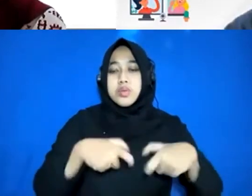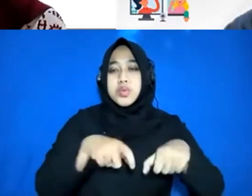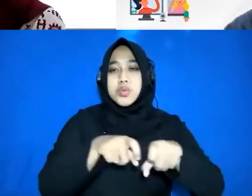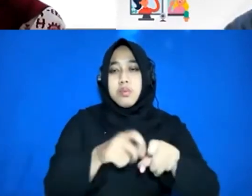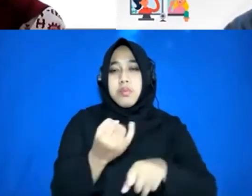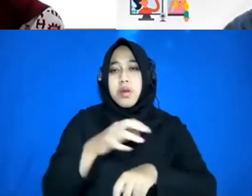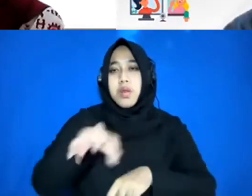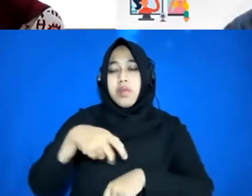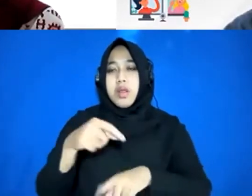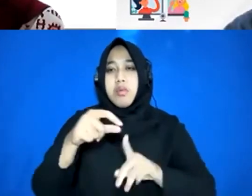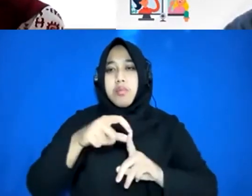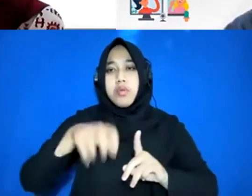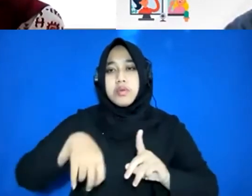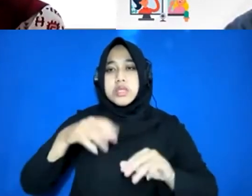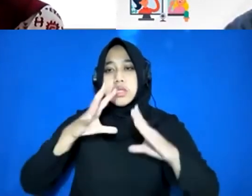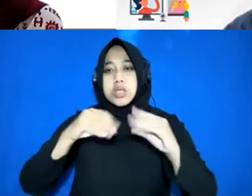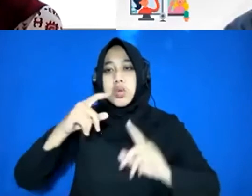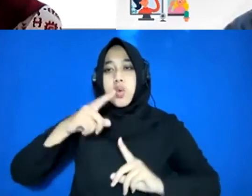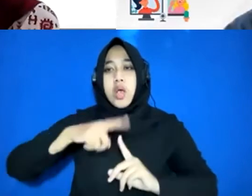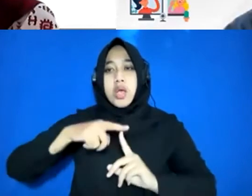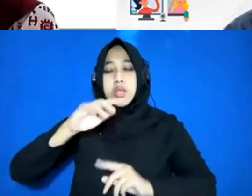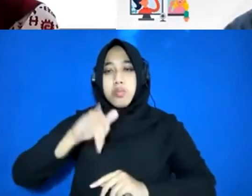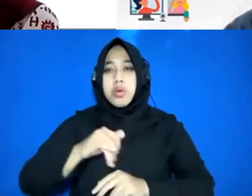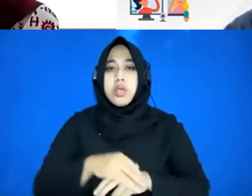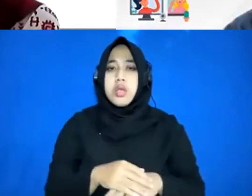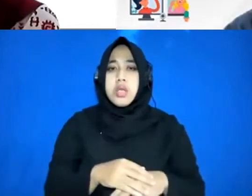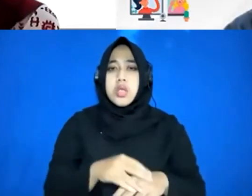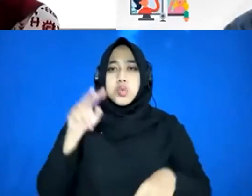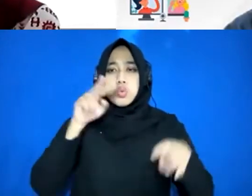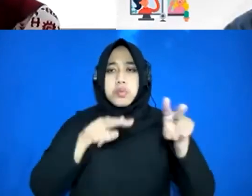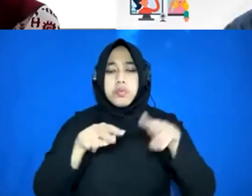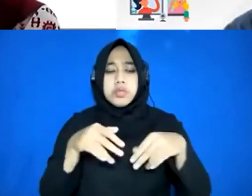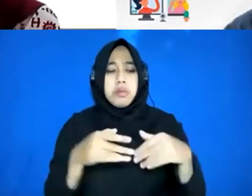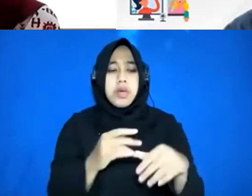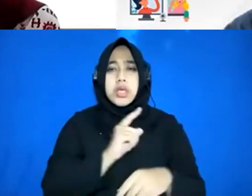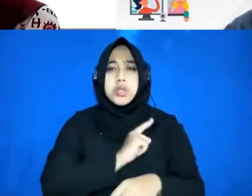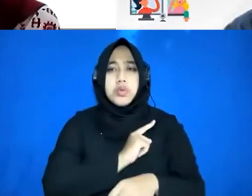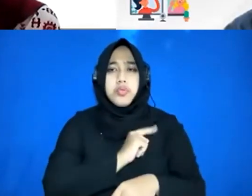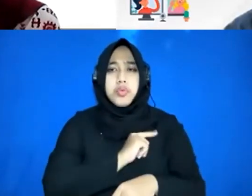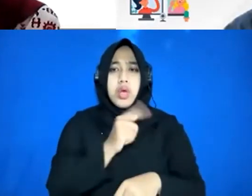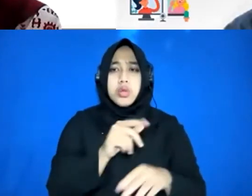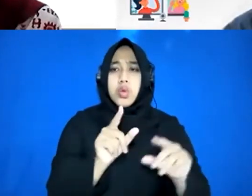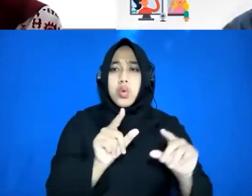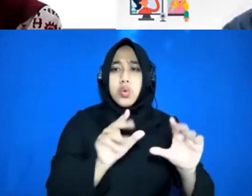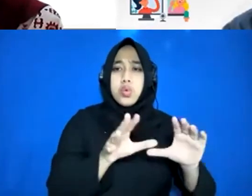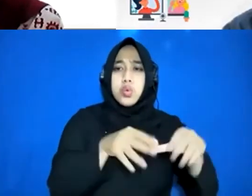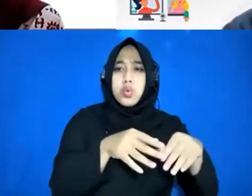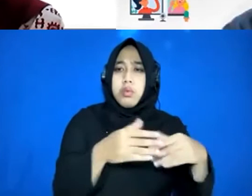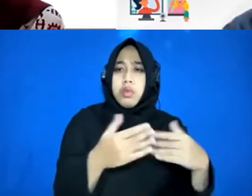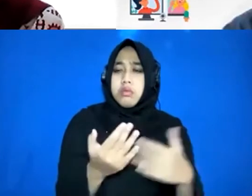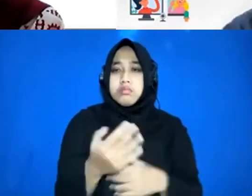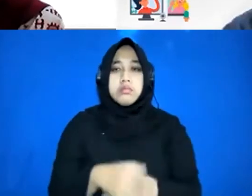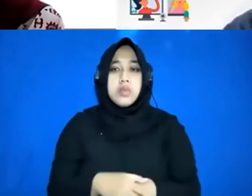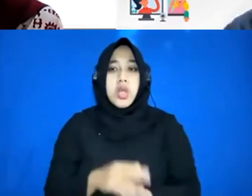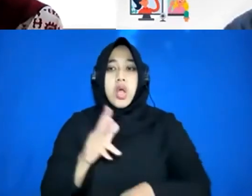ada di Provinsi Jawa Timur ini. Berarti bentuk supervisinya apakah individual atau grup atau seperti apa, Mas? Kalau